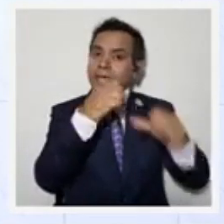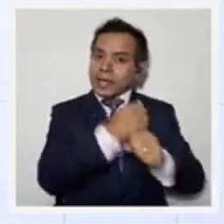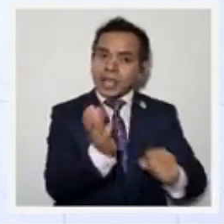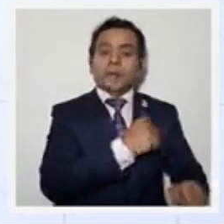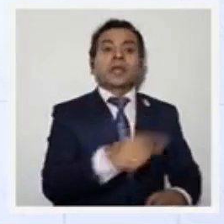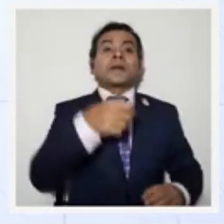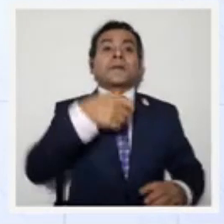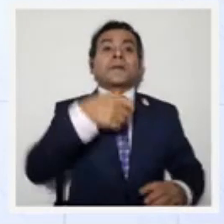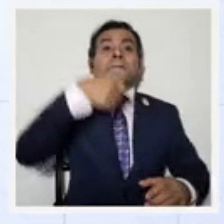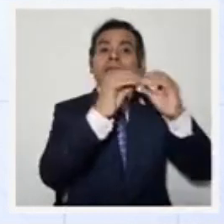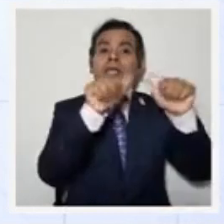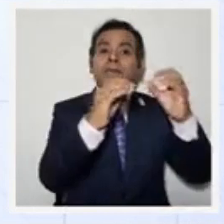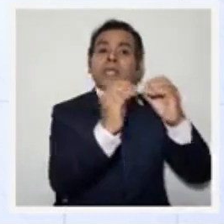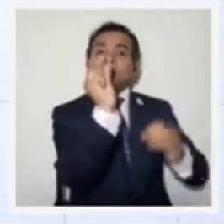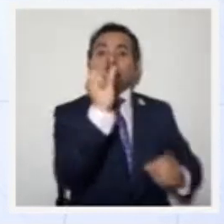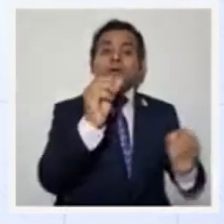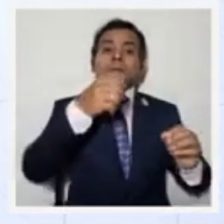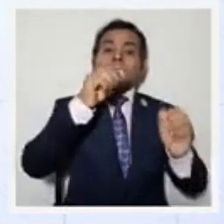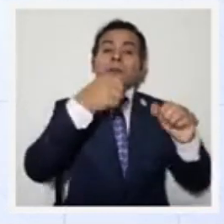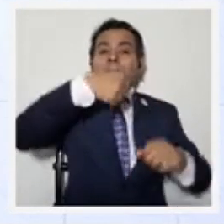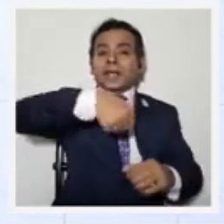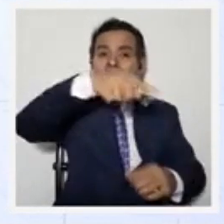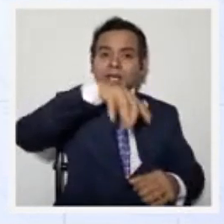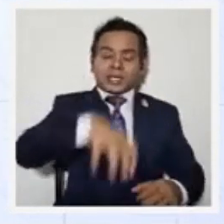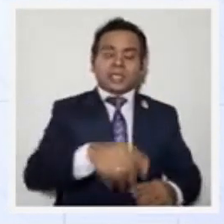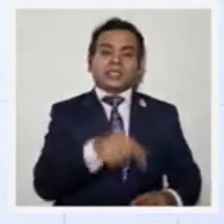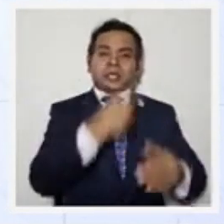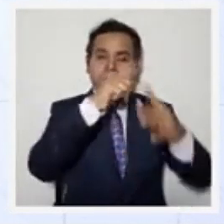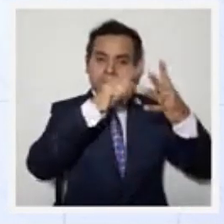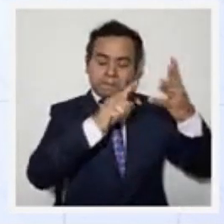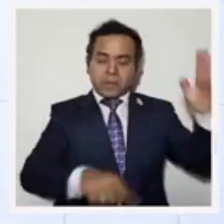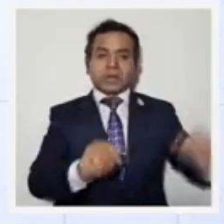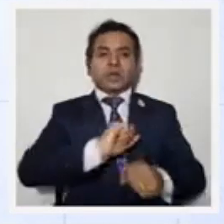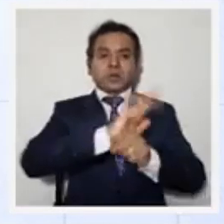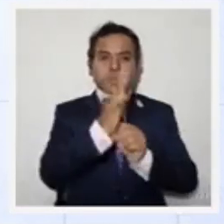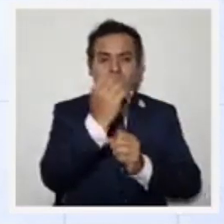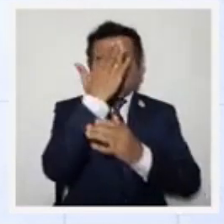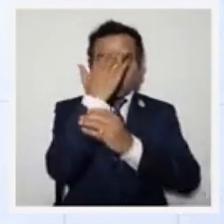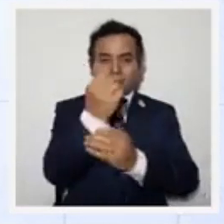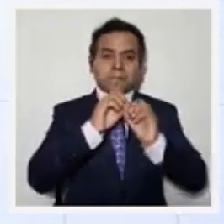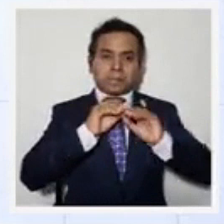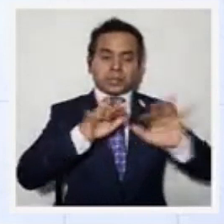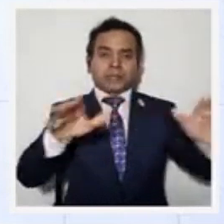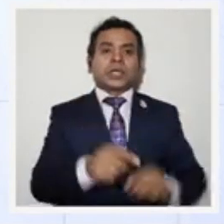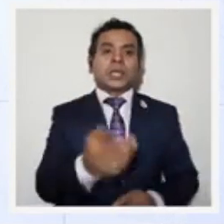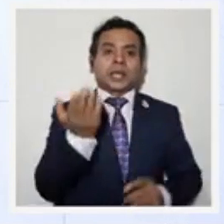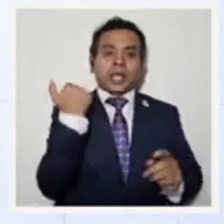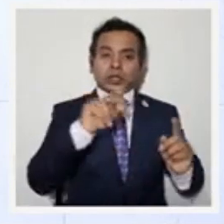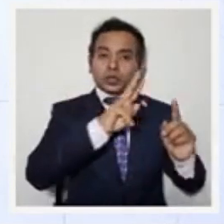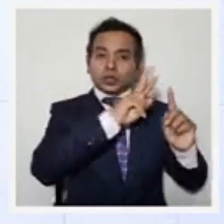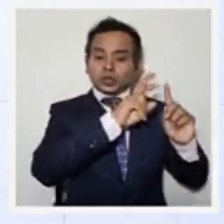লালবাগ, তেজগাঁ, মালিবাগ এবং বাবুবাজার। এই 10টি জায়গায় সর্বাধিক